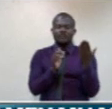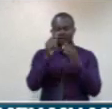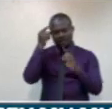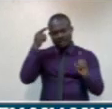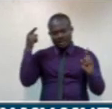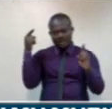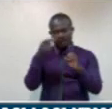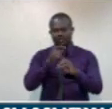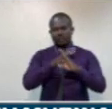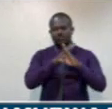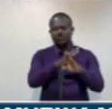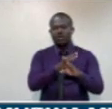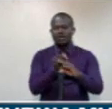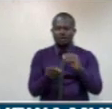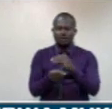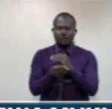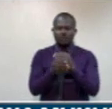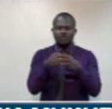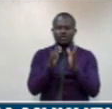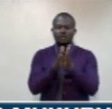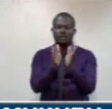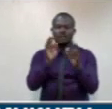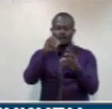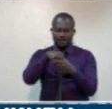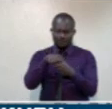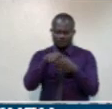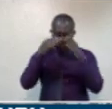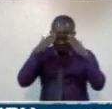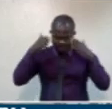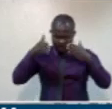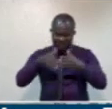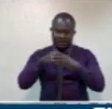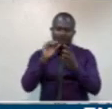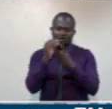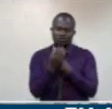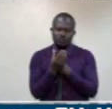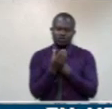nagamije nko kurwanya ruswa muri rusange, harimo kwimakaza umuco